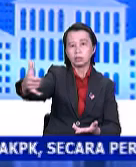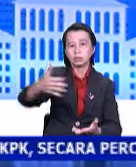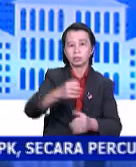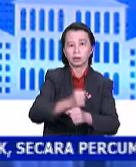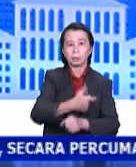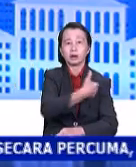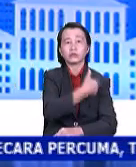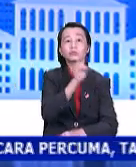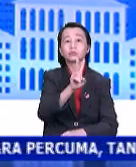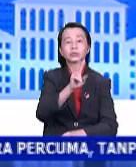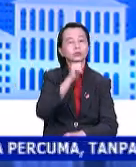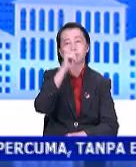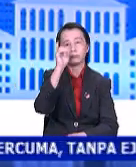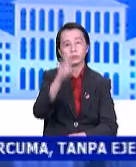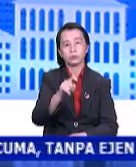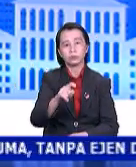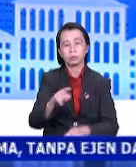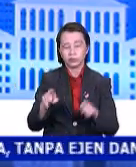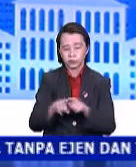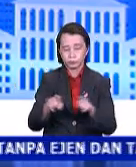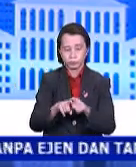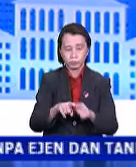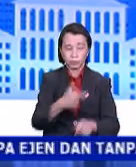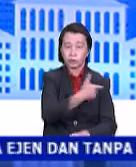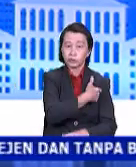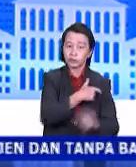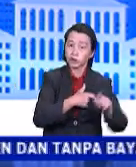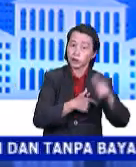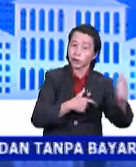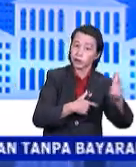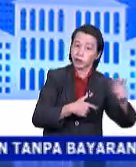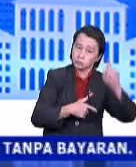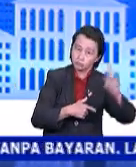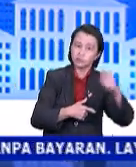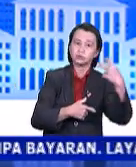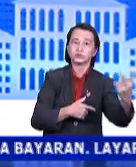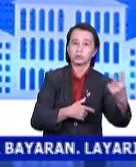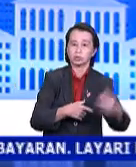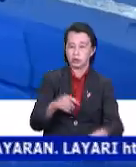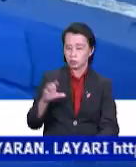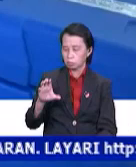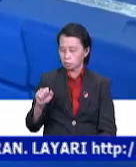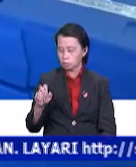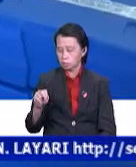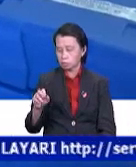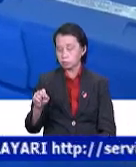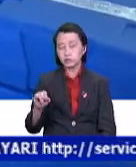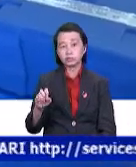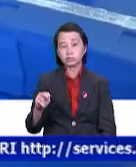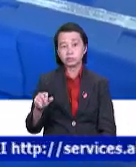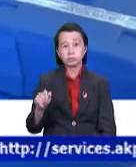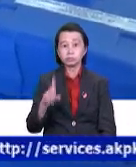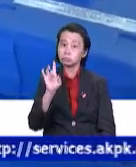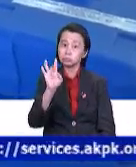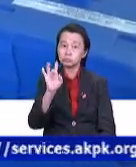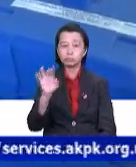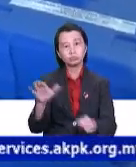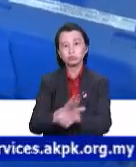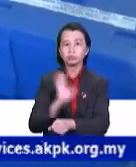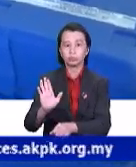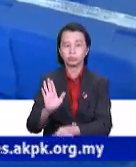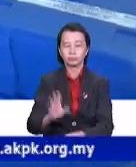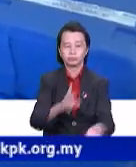mendapatkan dos kedua seperti vaksin COVID-19 yang lain. Pegawai Perubatan Klinik Kesihatan Tawau, Dr. Noor